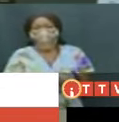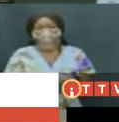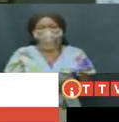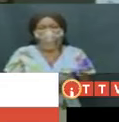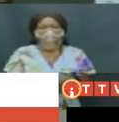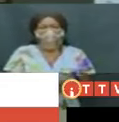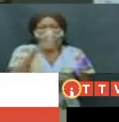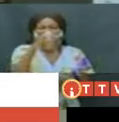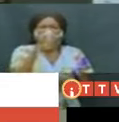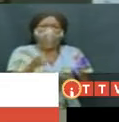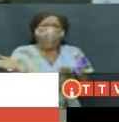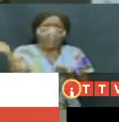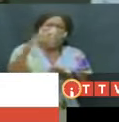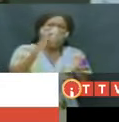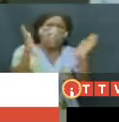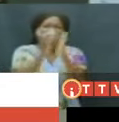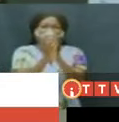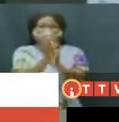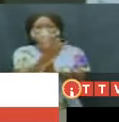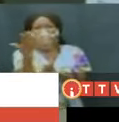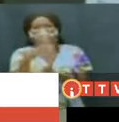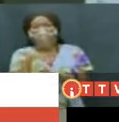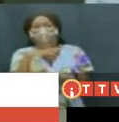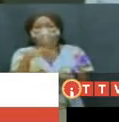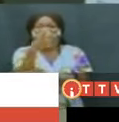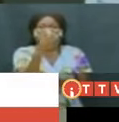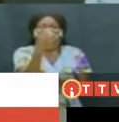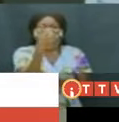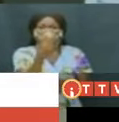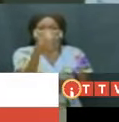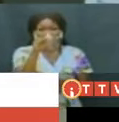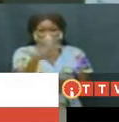chimenecho chikubweretsa chiwerengero chonse tsopano pa